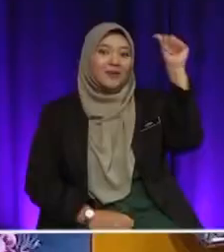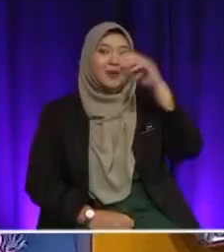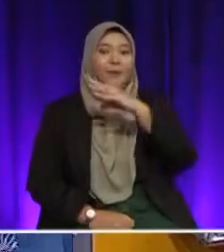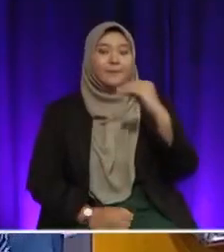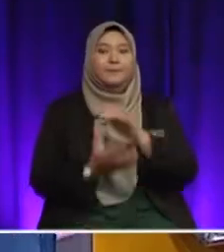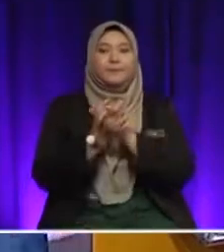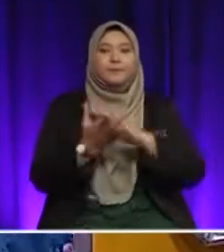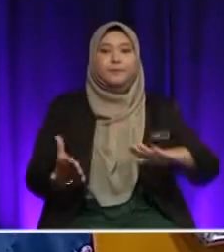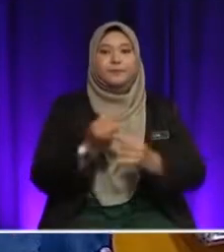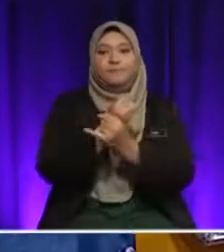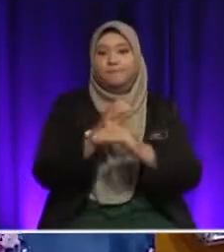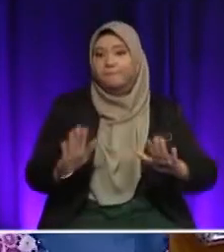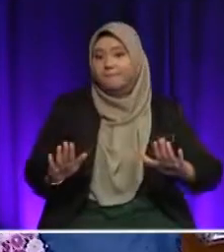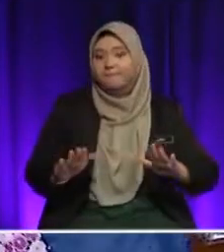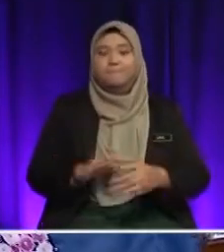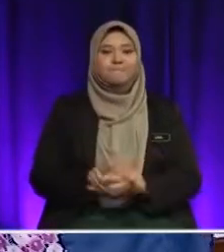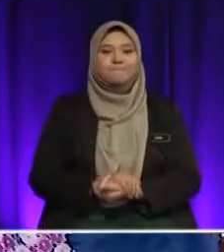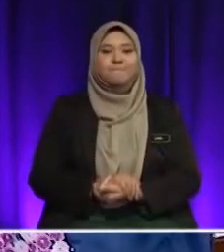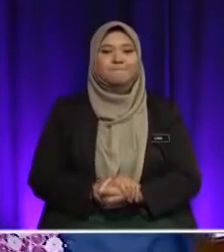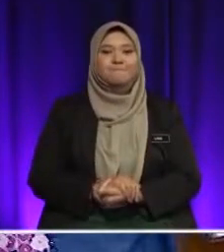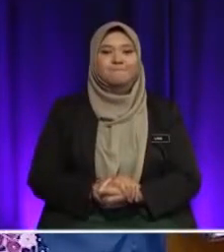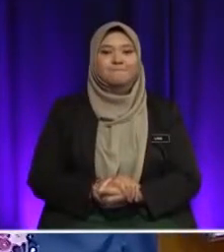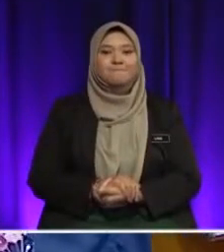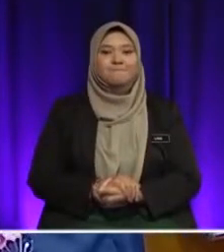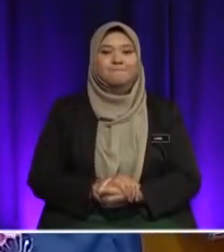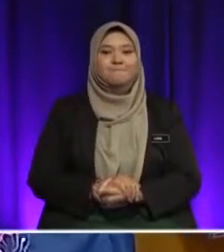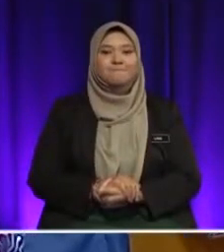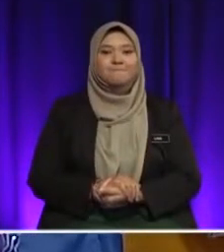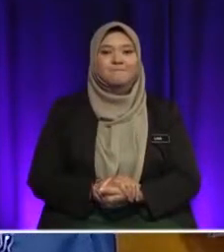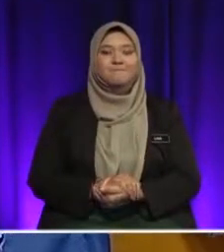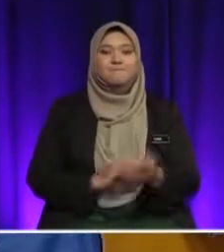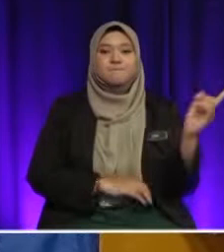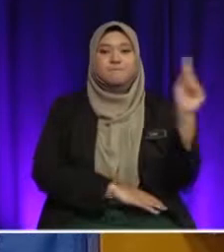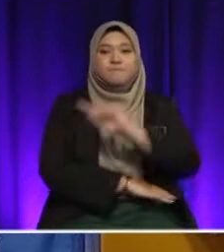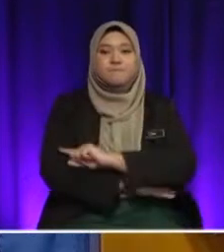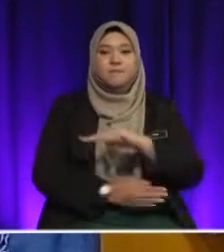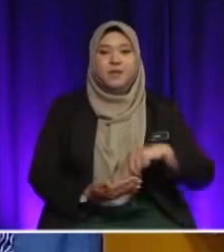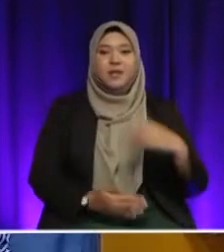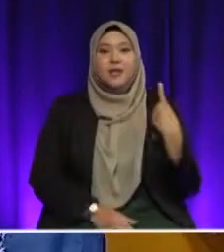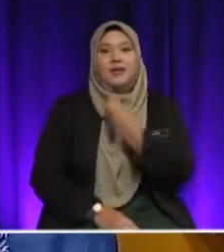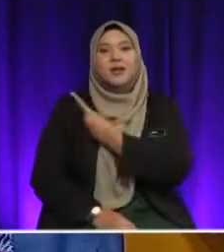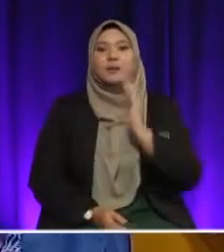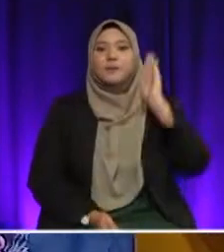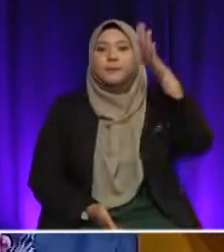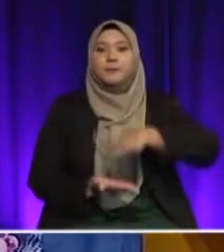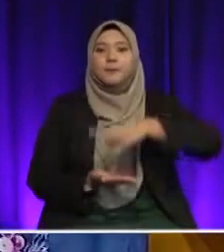hari ini seperti yang saya ketikan tadi saya akan mengajar subjek pemrosesan makanan